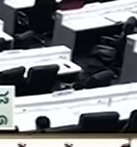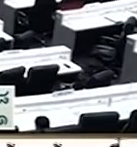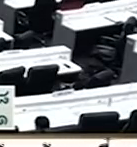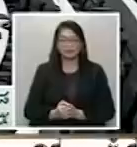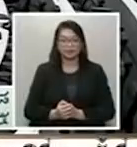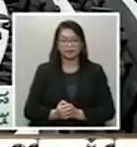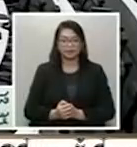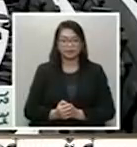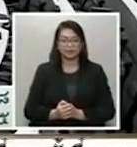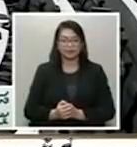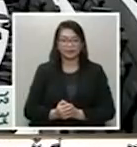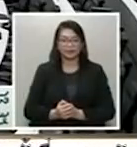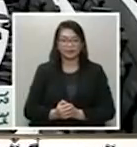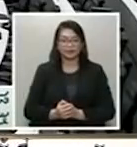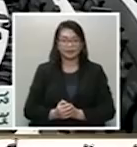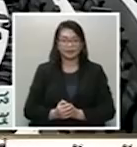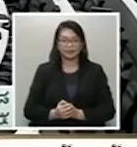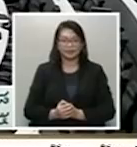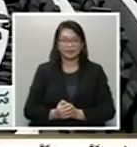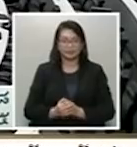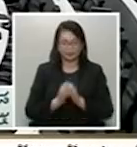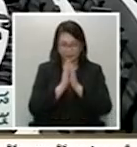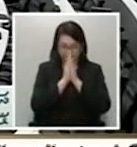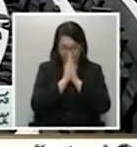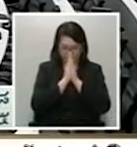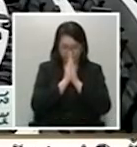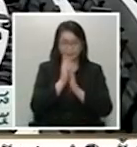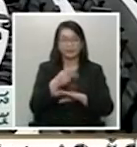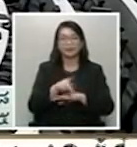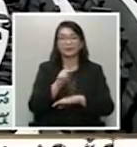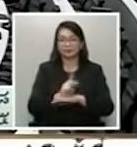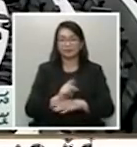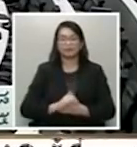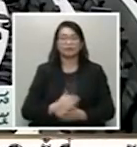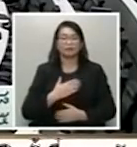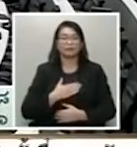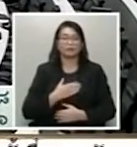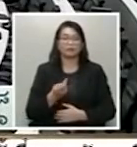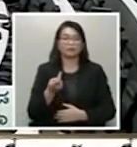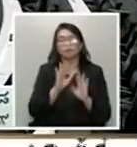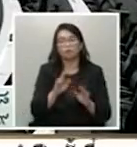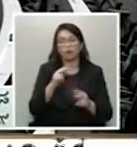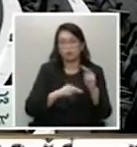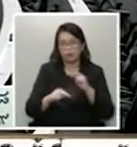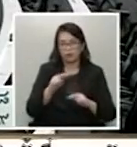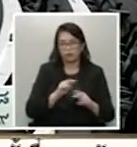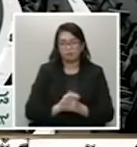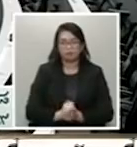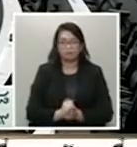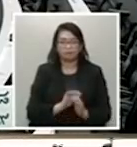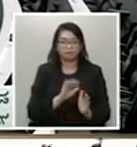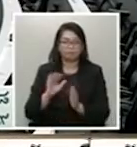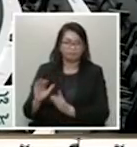องเนี่ยมันก็จะไม่เสียหายกับใครหรอกแต่วิธีนี้ต้องฝากถึงรัฐบาลว่าถ้าท่านยัง